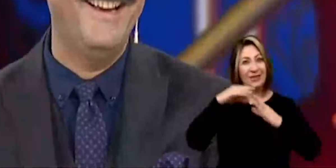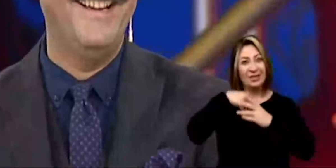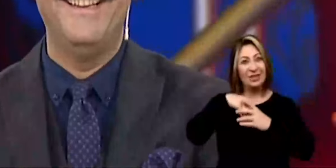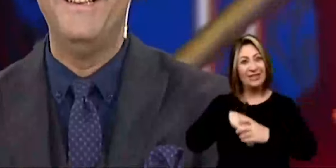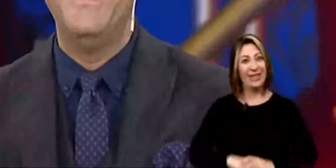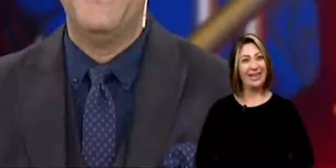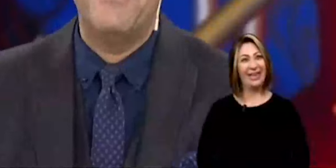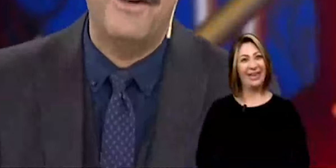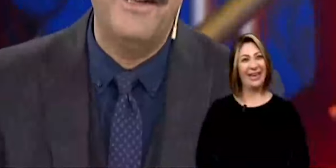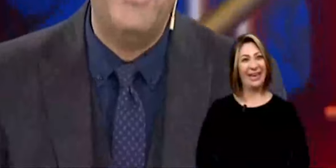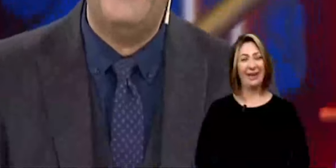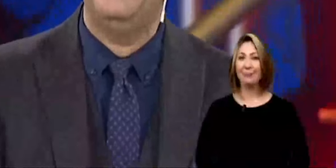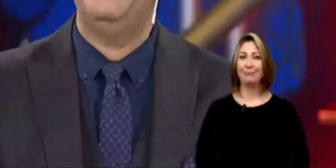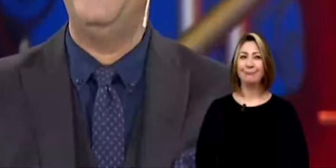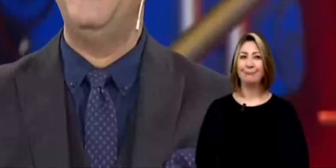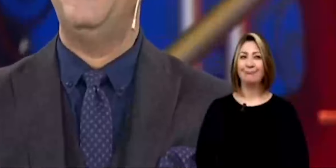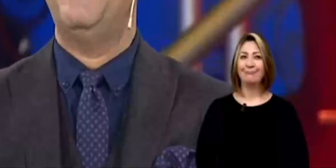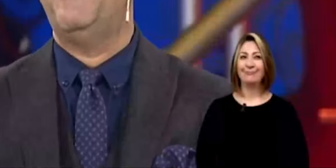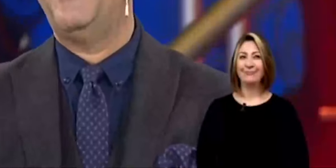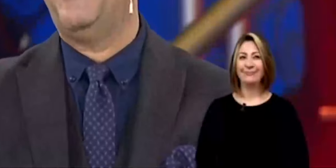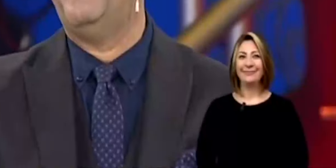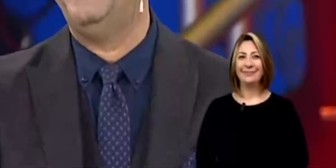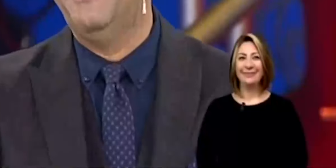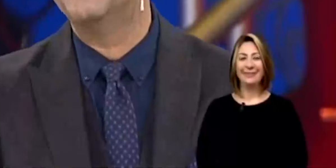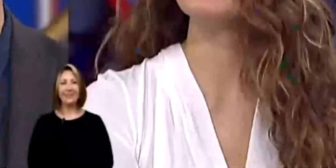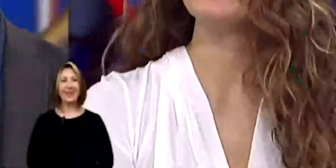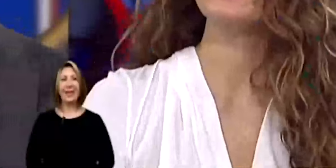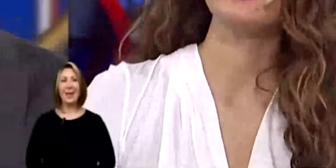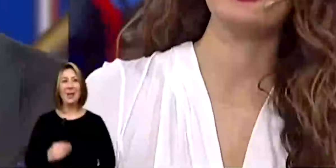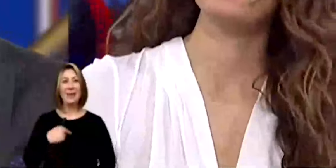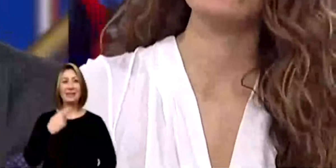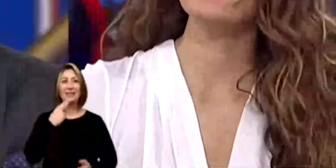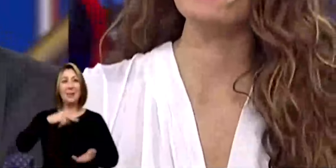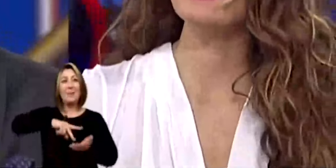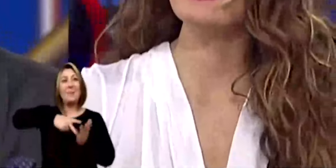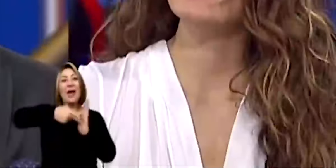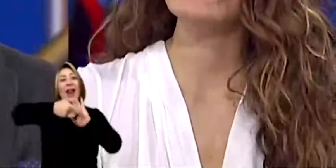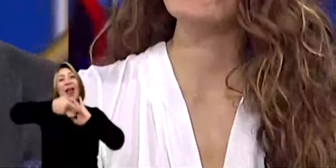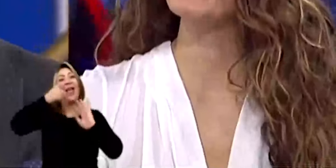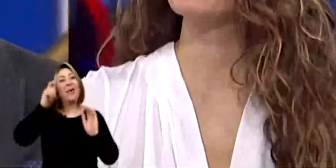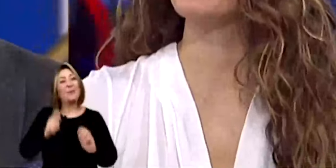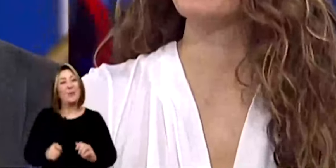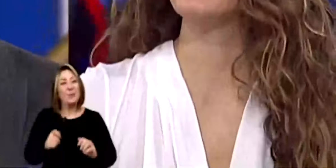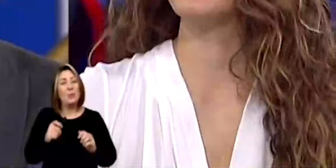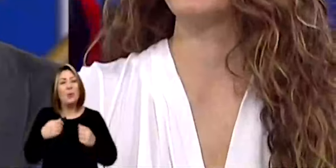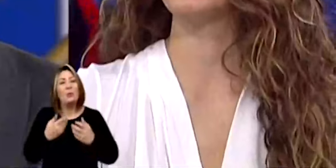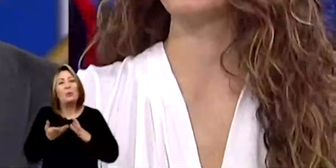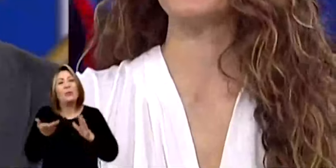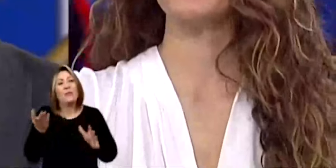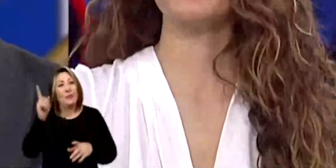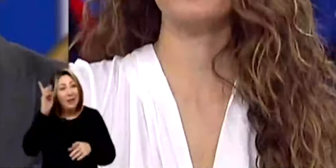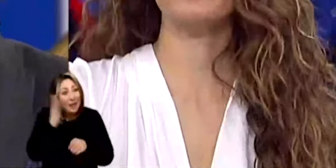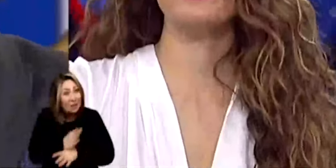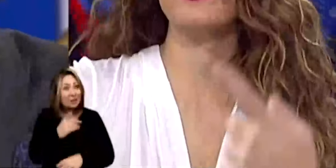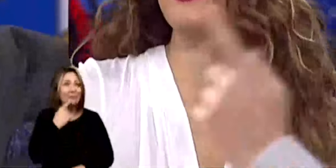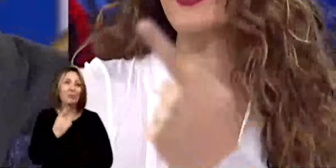zamanlar? Vallahi ben kızla bale yapıyorum abi. Kuğu gölü balesi yapıyoruz. Vallahi ciddiyim ciddi ama.